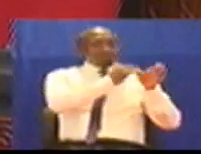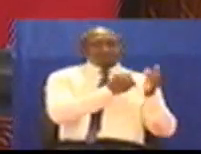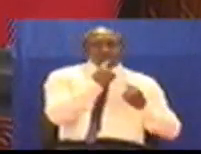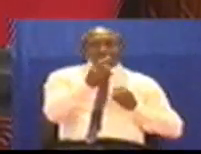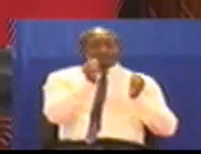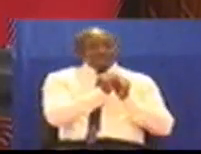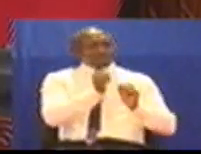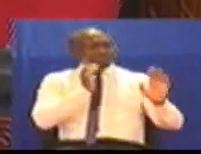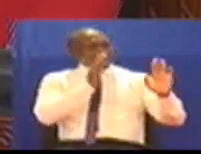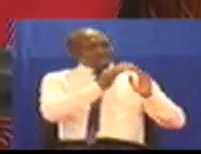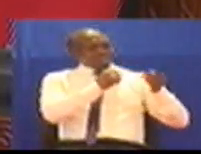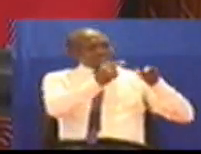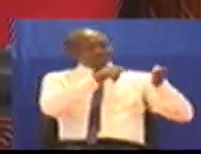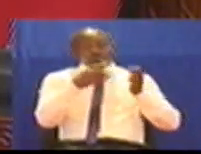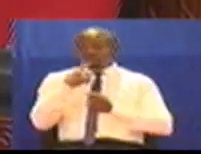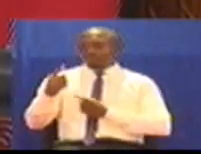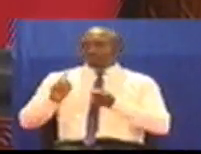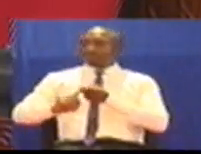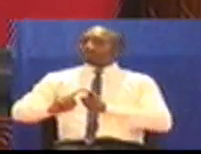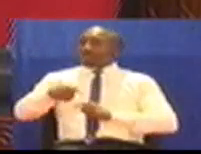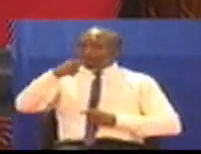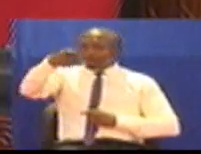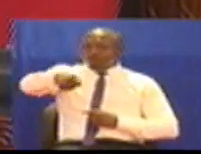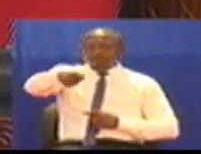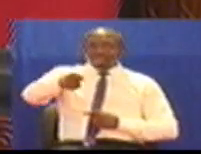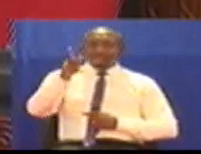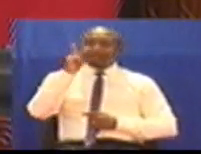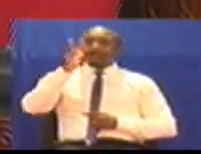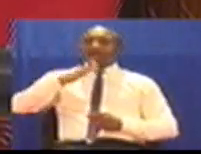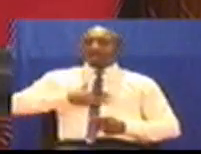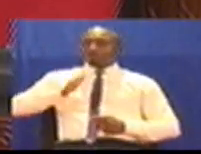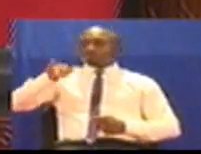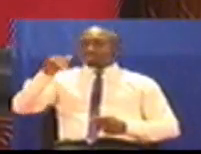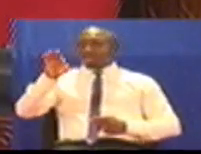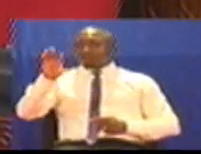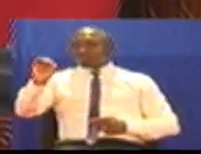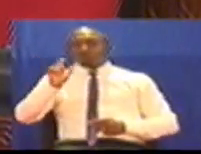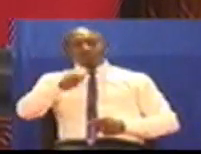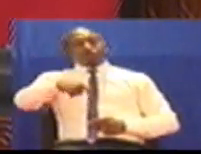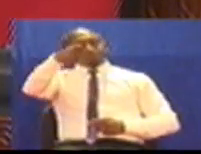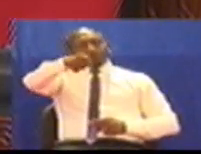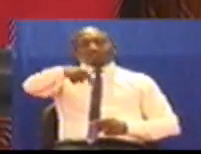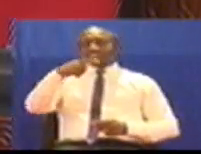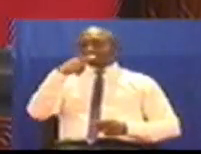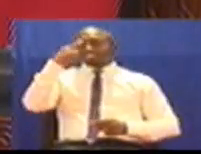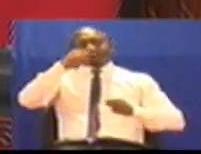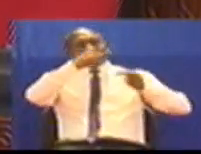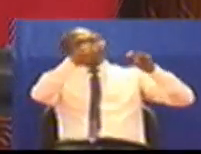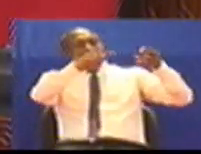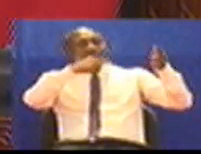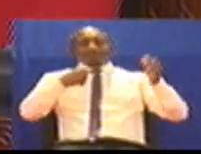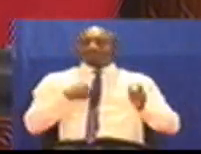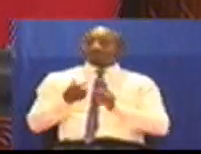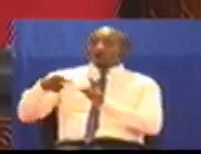ambayo nayokusudia pia naomba nimpongeze kaka yangu Jafu. Watu wamemsema kwa sifa mbalimbali, lakini mimi naomba niseme sifa